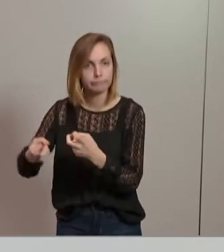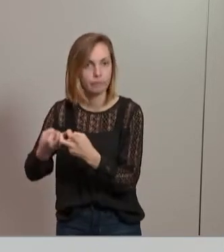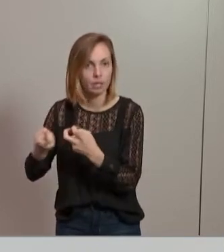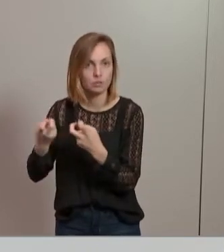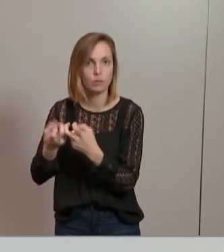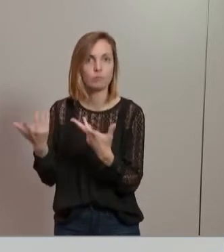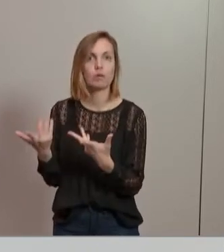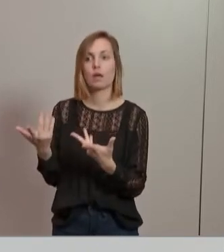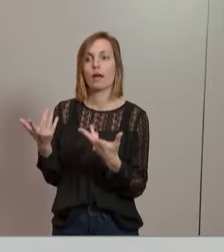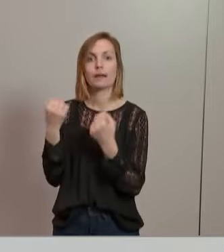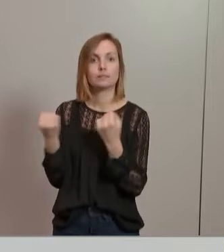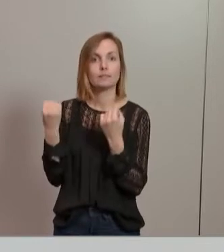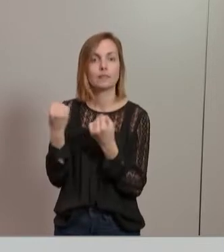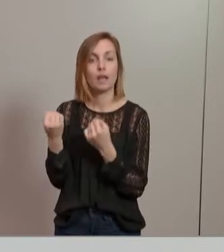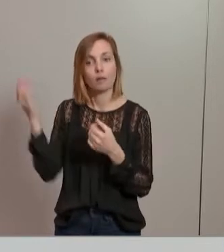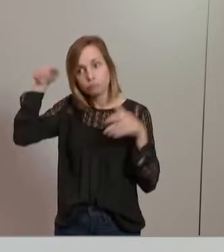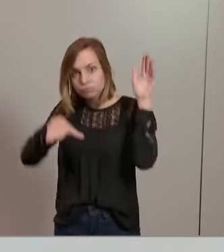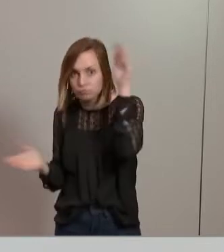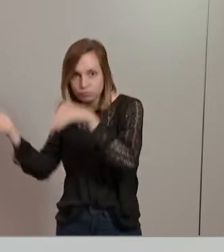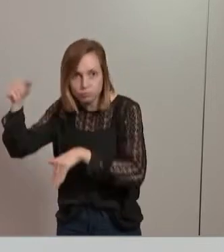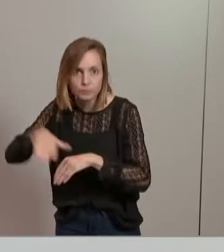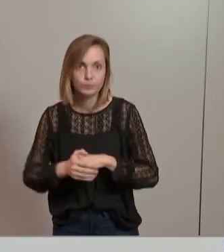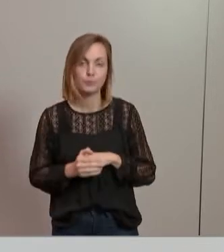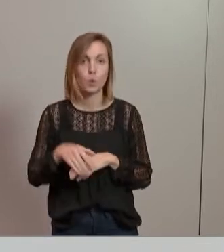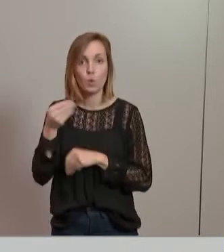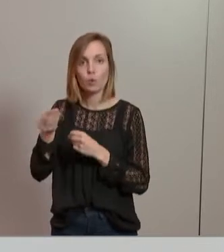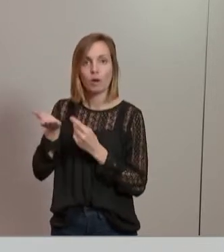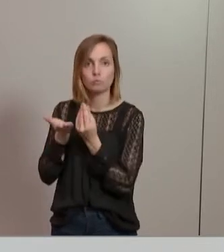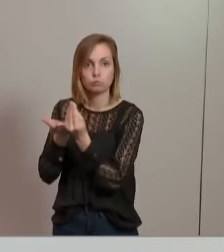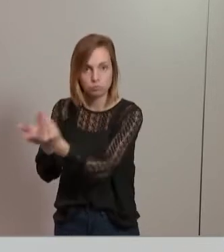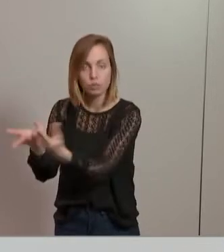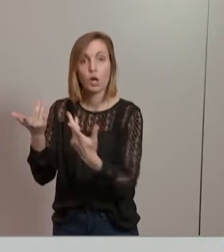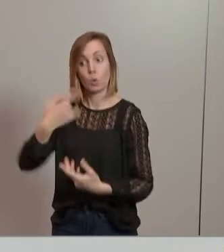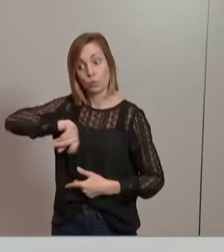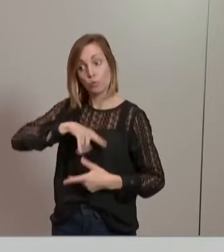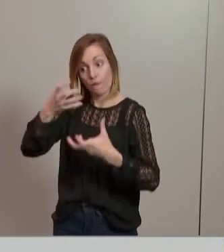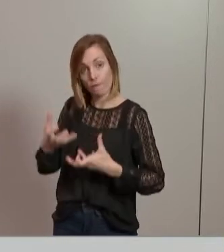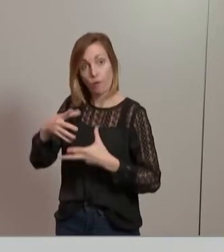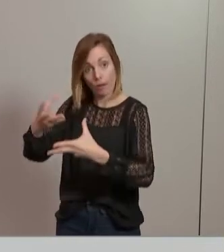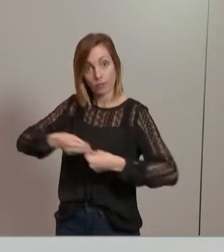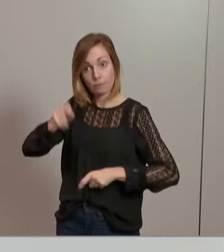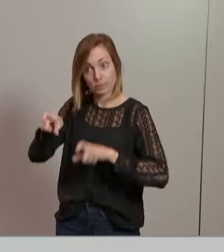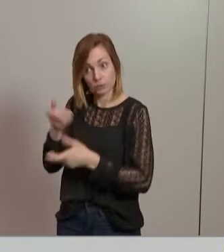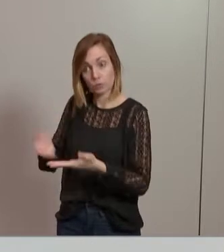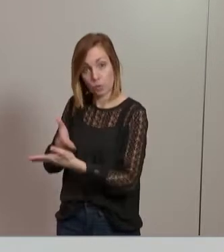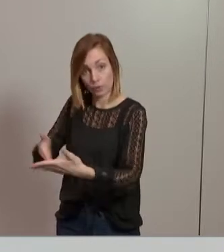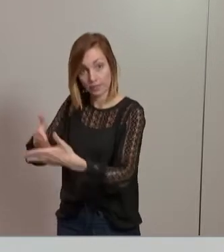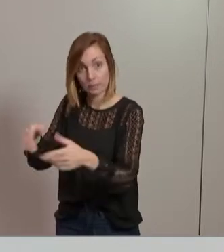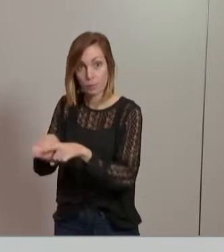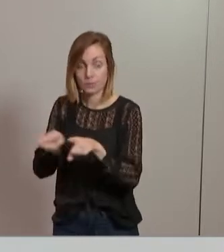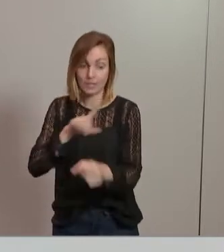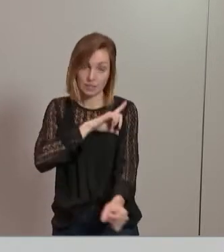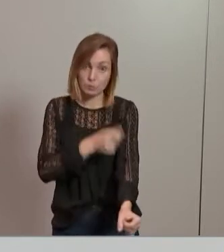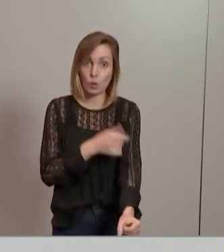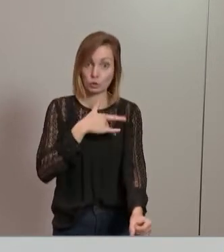activités aquatiques. Nous allons poursuivre et étendre l'accueil des publics porteurs de handicap et intensifier le sport santé via les